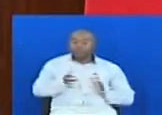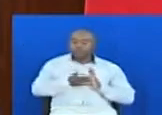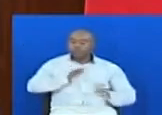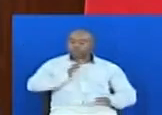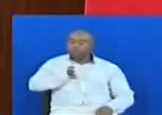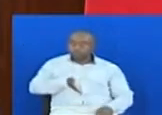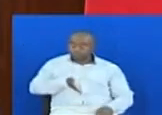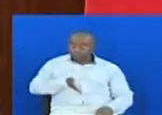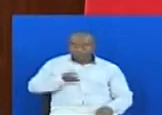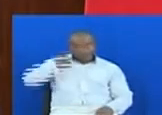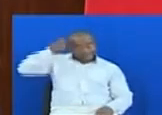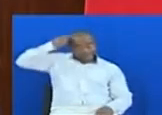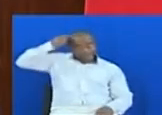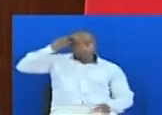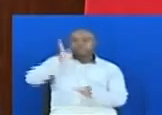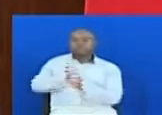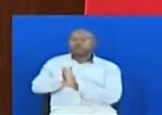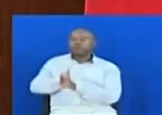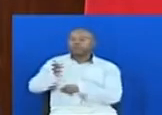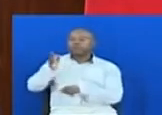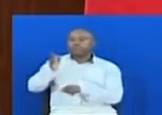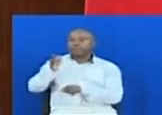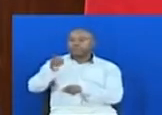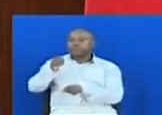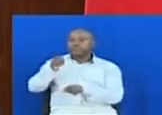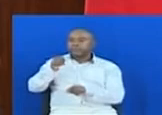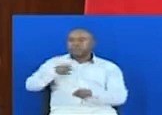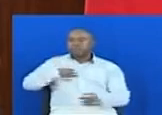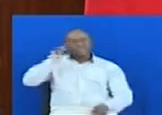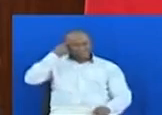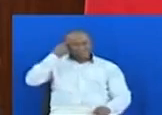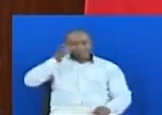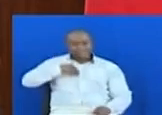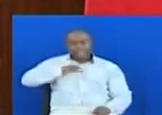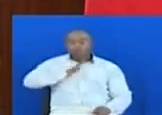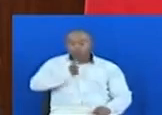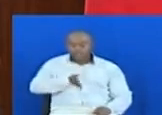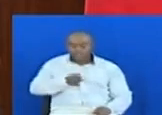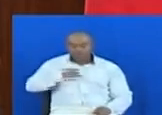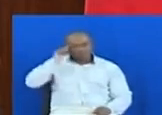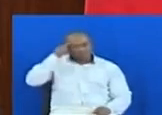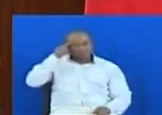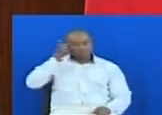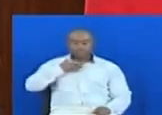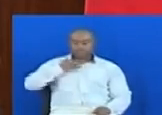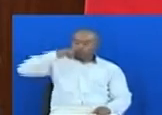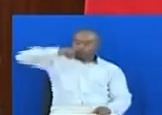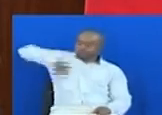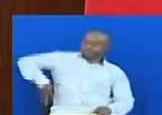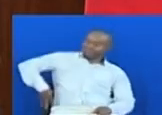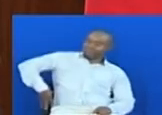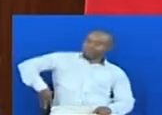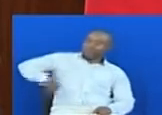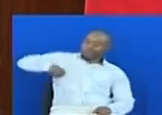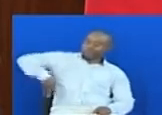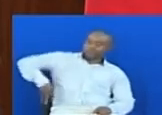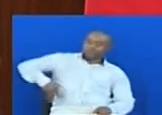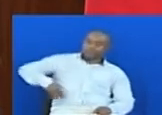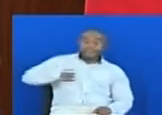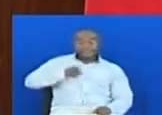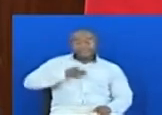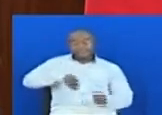psychological inakuja kwamba wewe una feel kama unataka kufanya hivi. Kwa hiyo ile inajengwa na